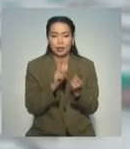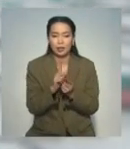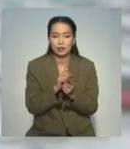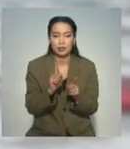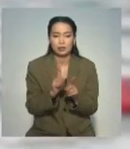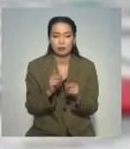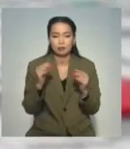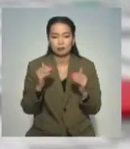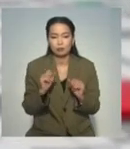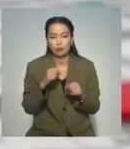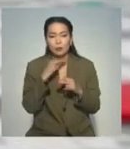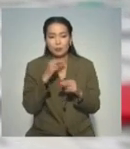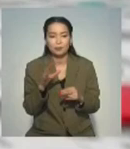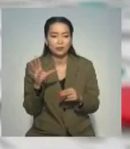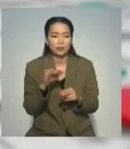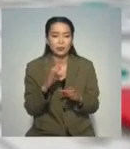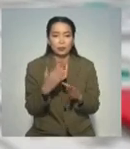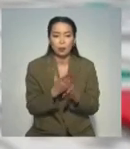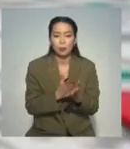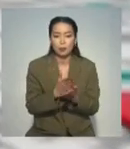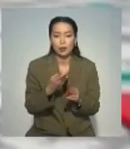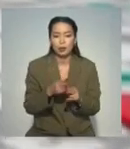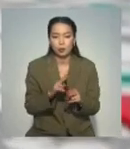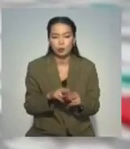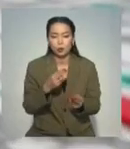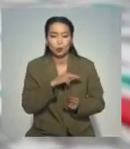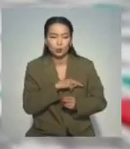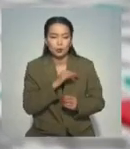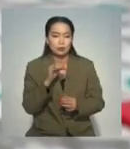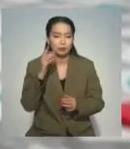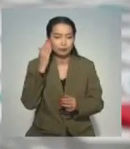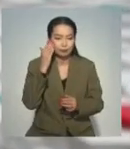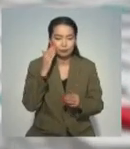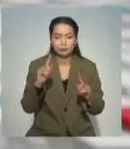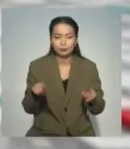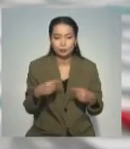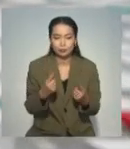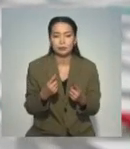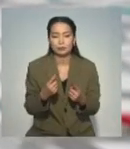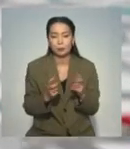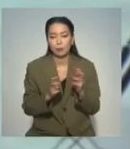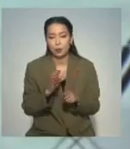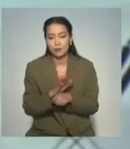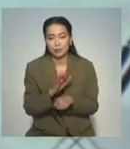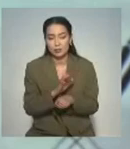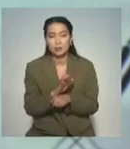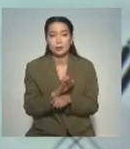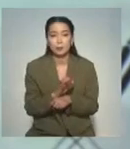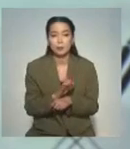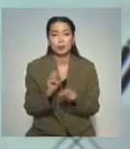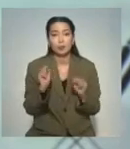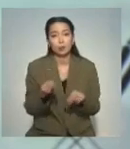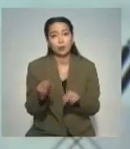это снижение можно обратить вспять с помощью политики, которая поощряет труд и способствует повышению производительности. Можно